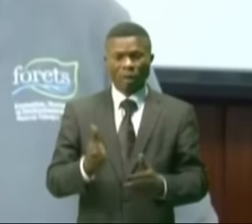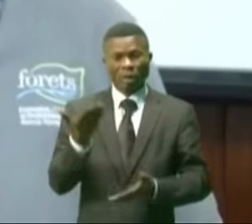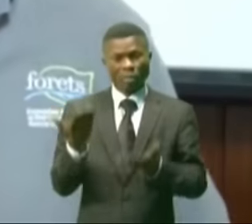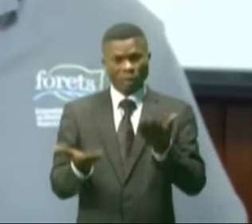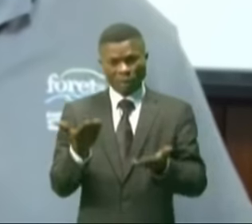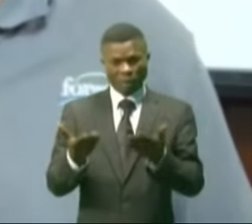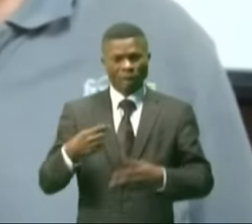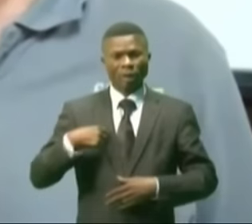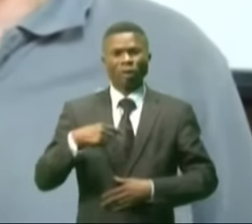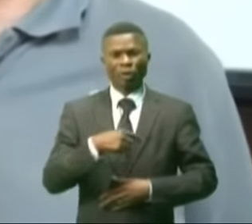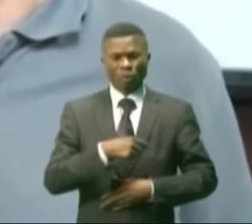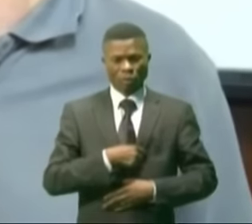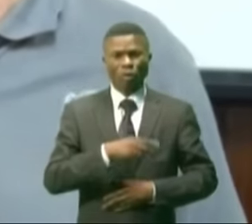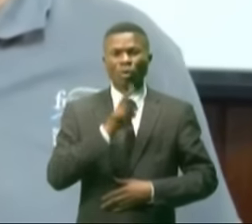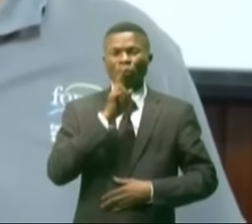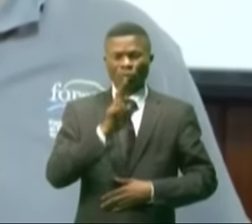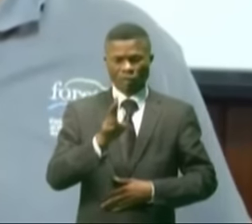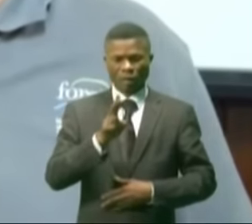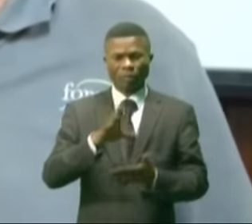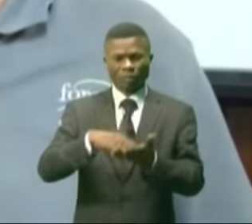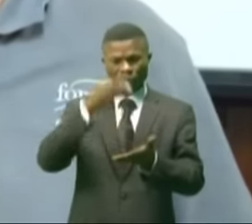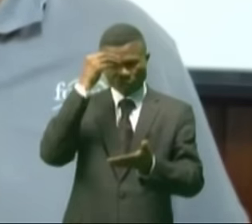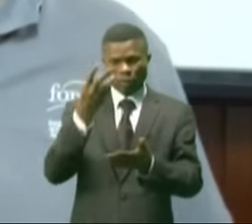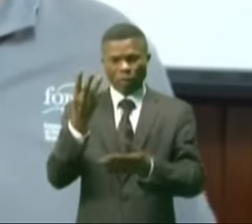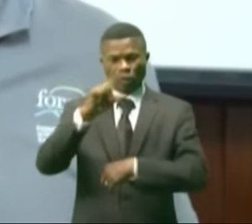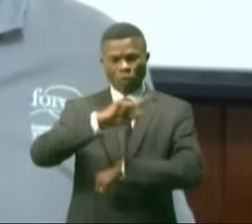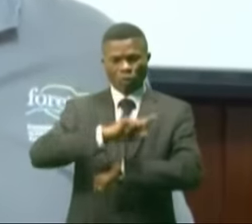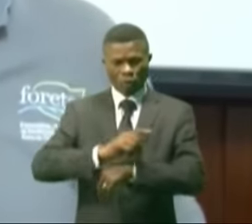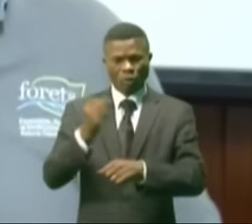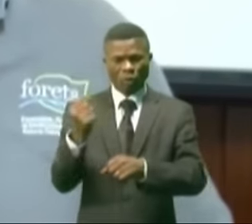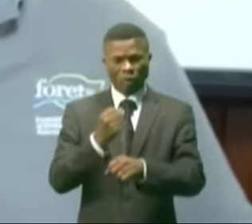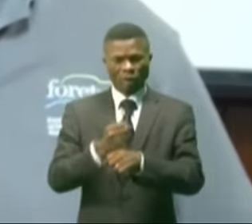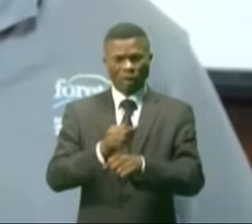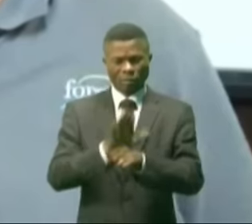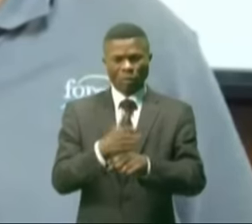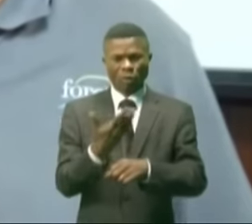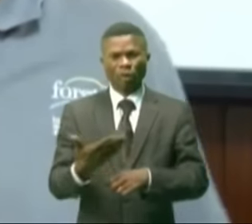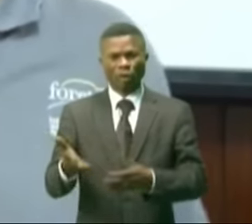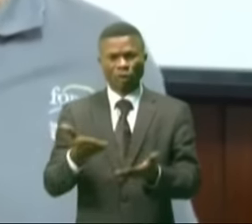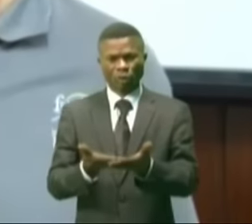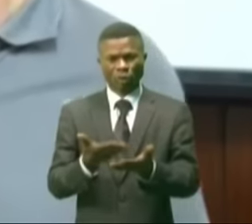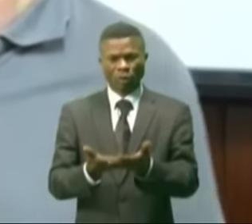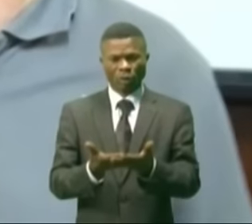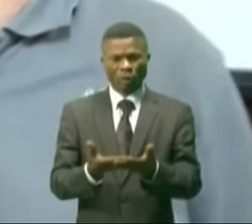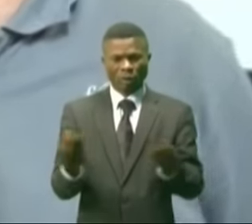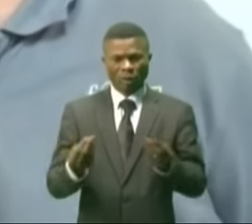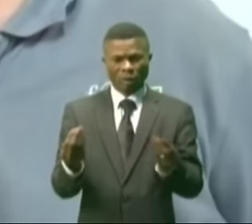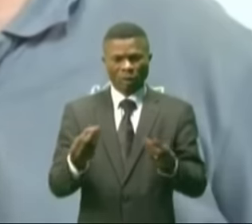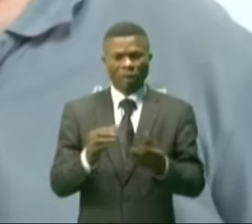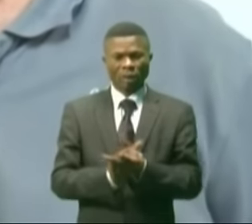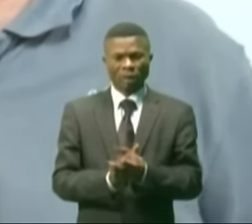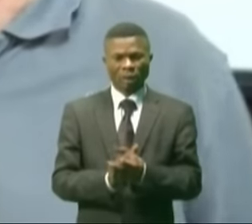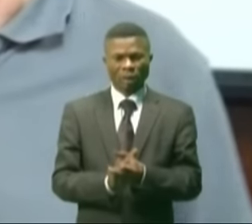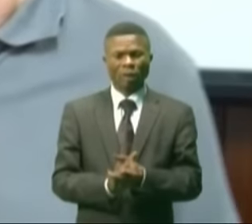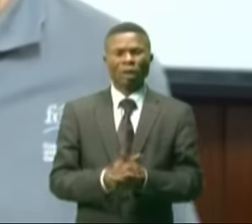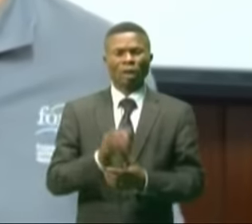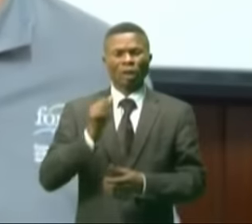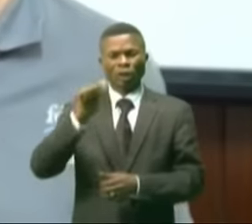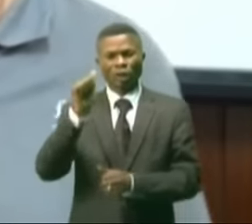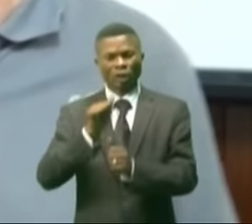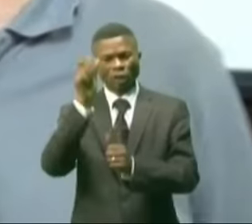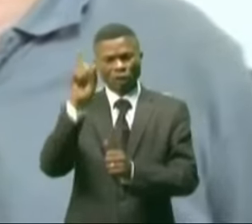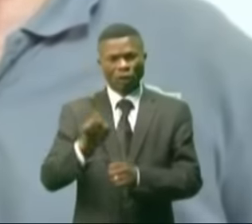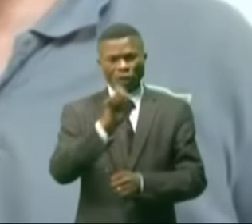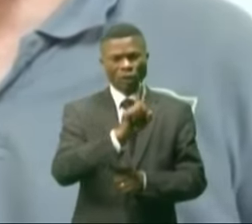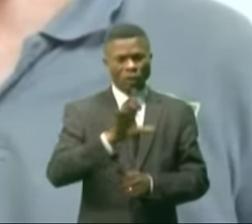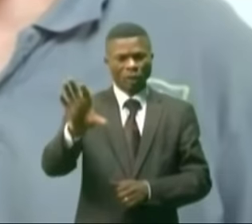a, on a bien avancé depuis 4 jours qu'on a travaillé avec eux. Je pense qu'ils ont acquis des nouvelles compétences, des nouvelles façons de faire et il y a de